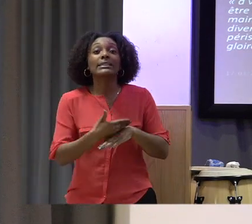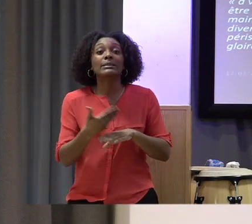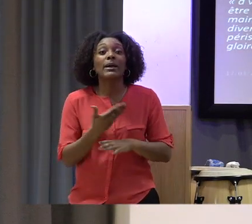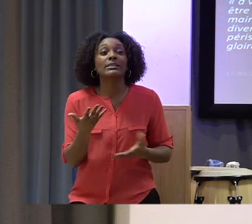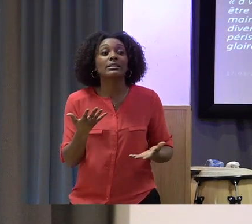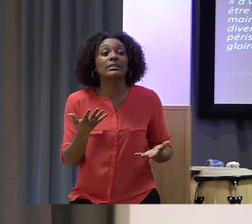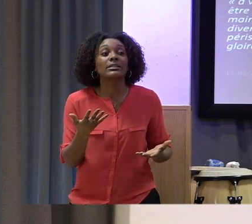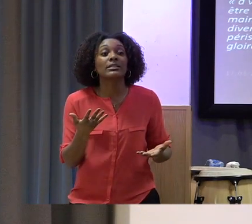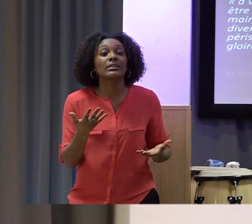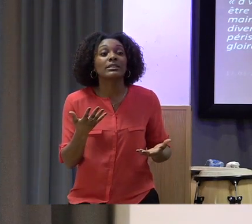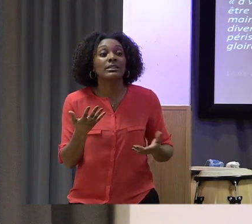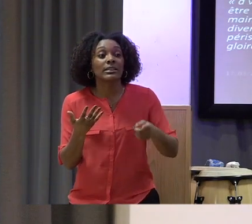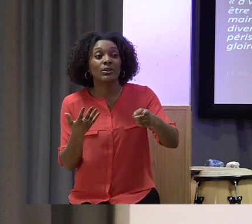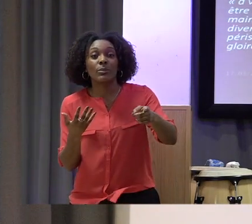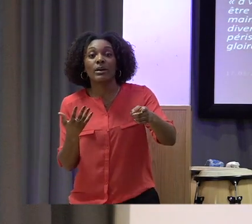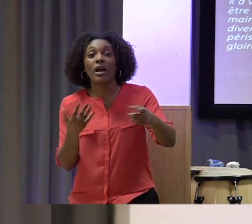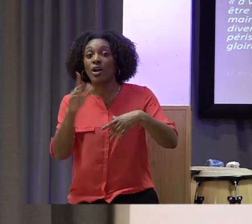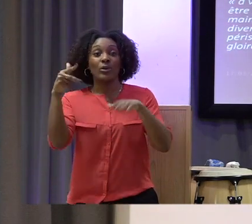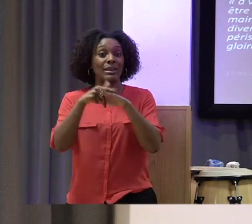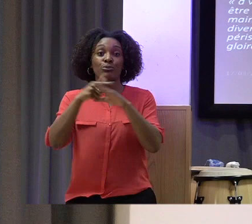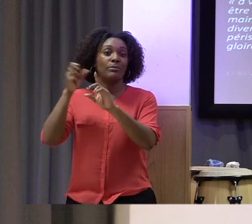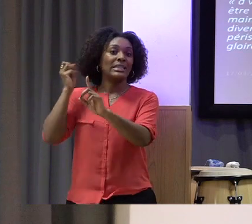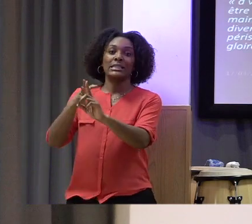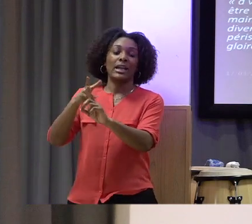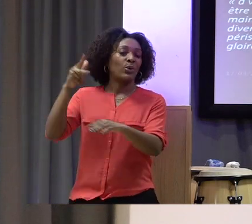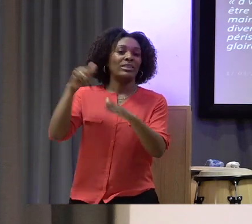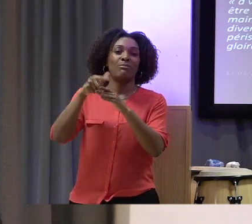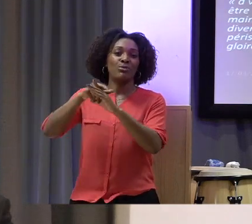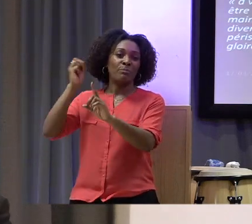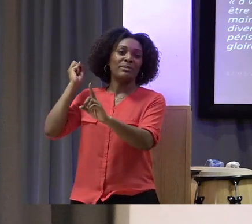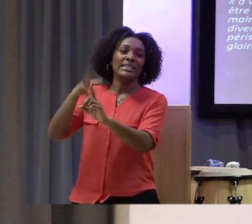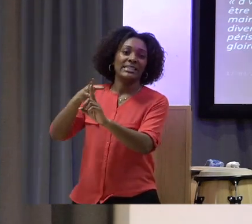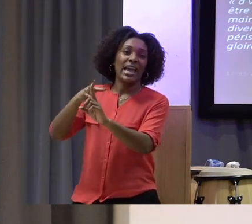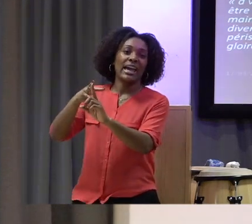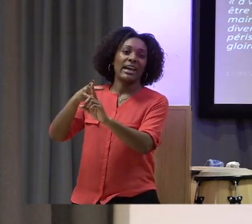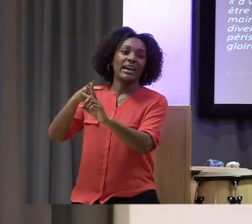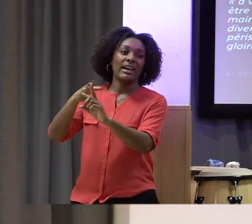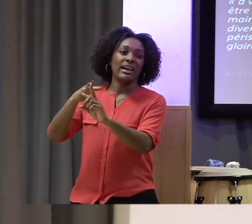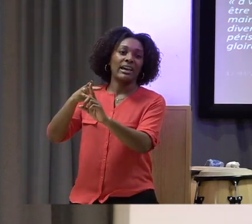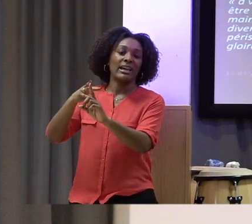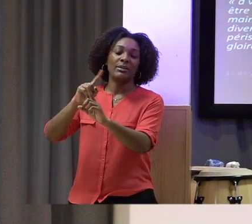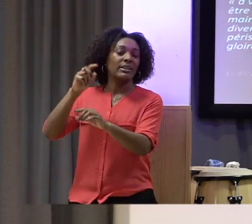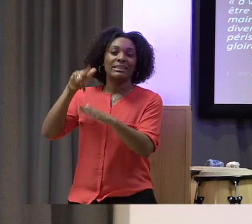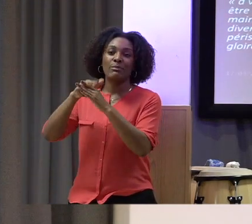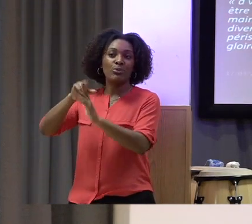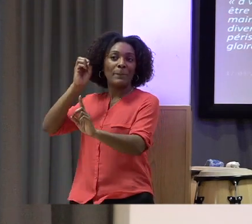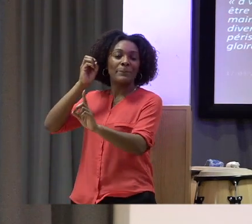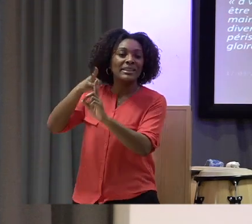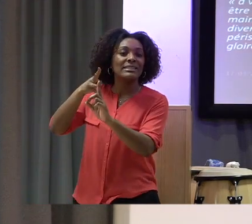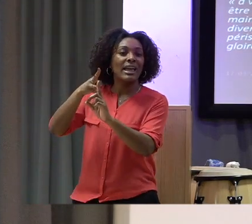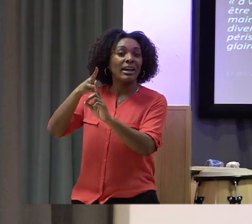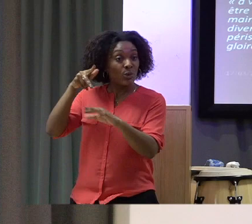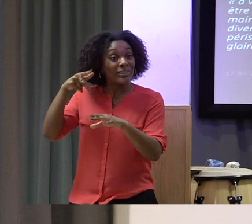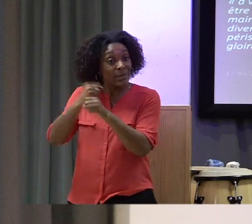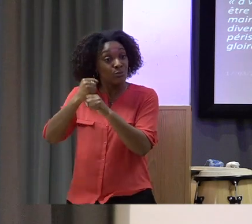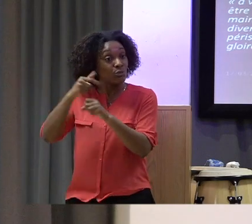Je vais vous aider. Il y a le début de son ministère. Si vous regardez dans l'évangile de